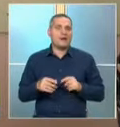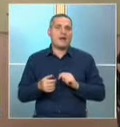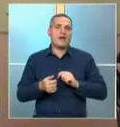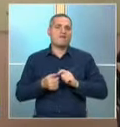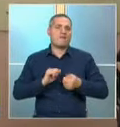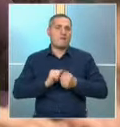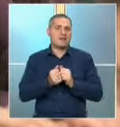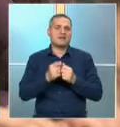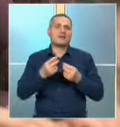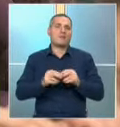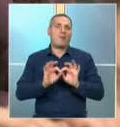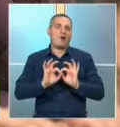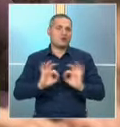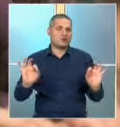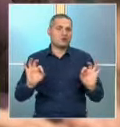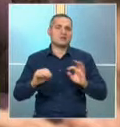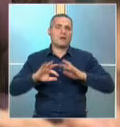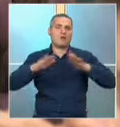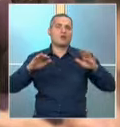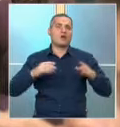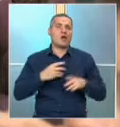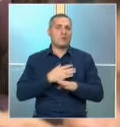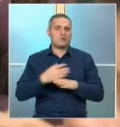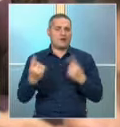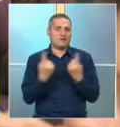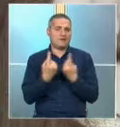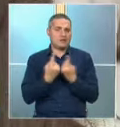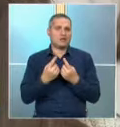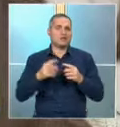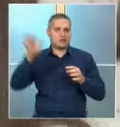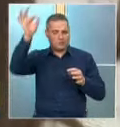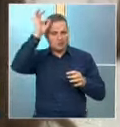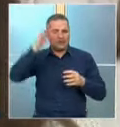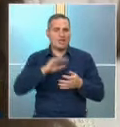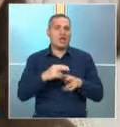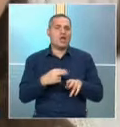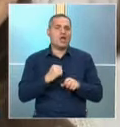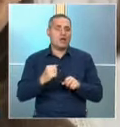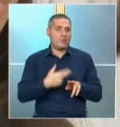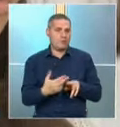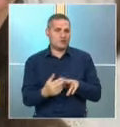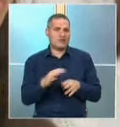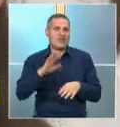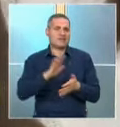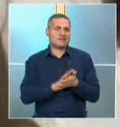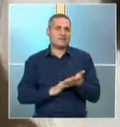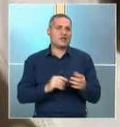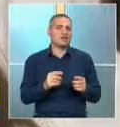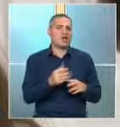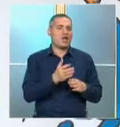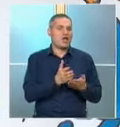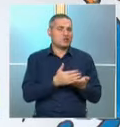от сдружението продължават както срещите си с учениците, така и кампаниите по почистване на най-замърсените части от река Струма и нейните